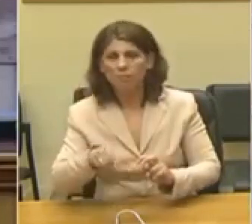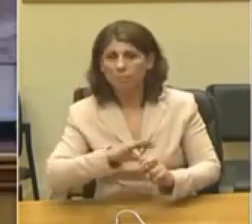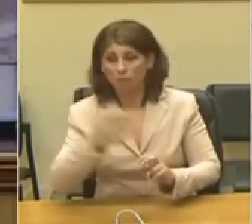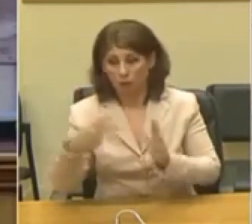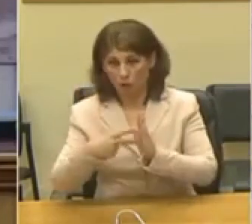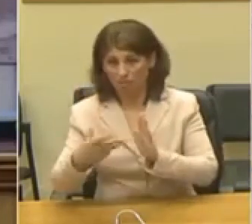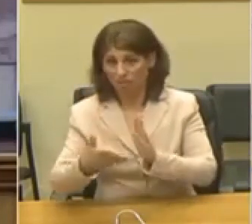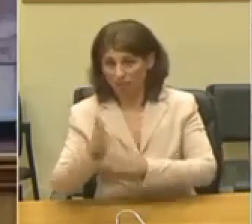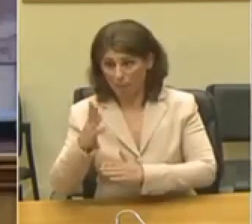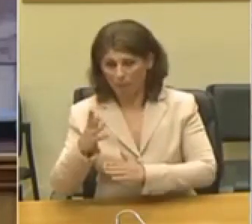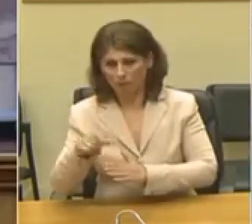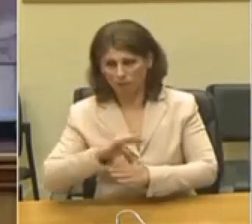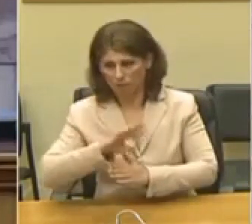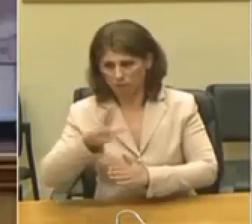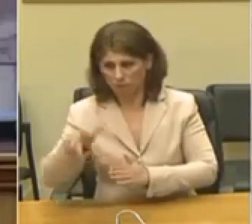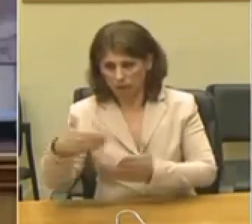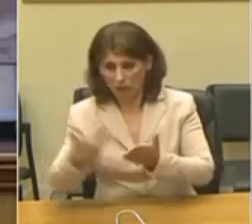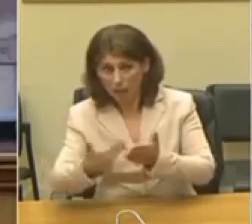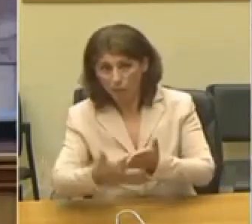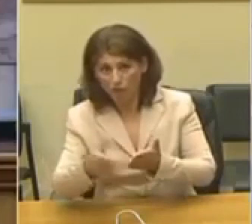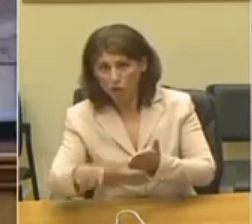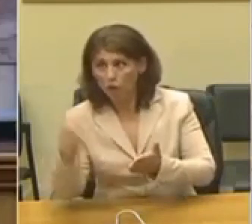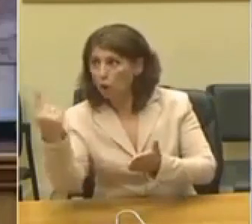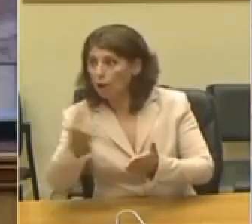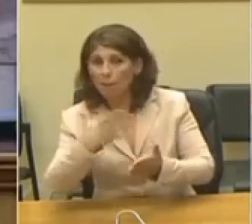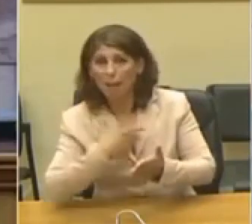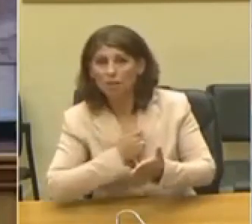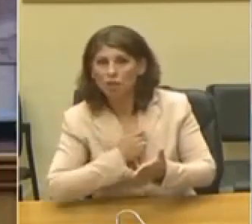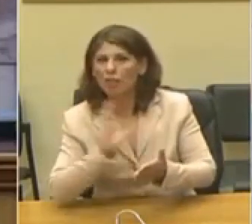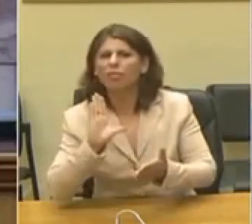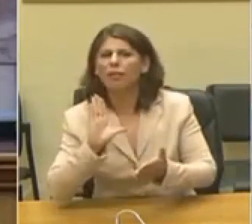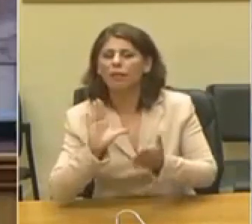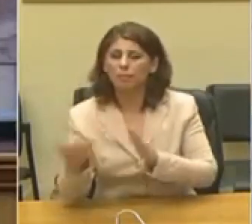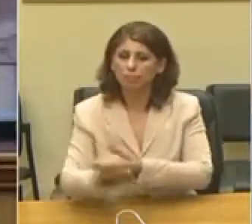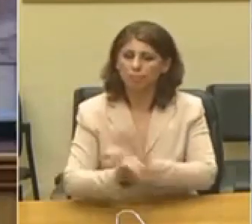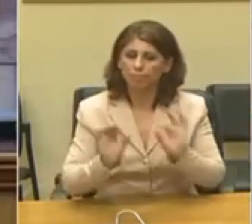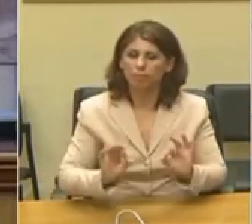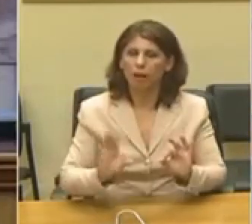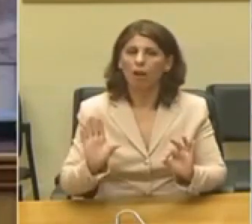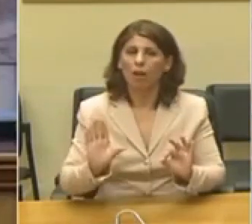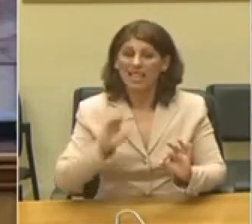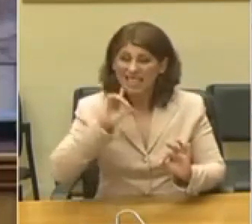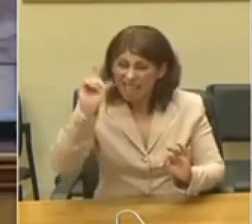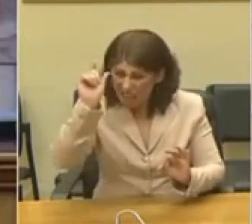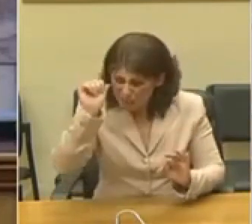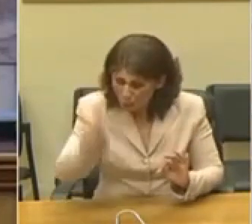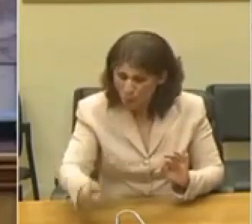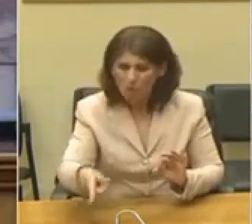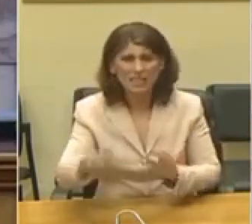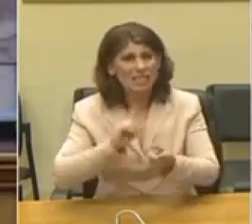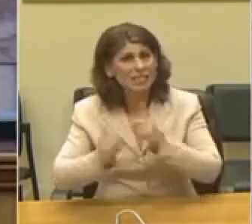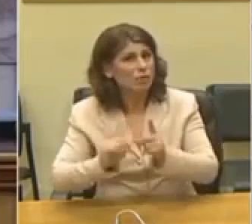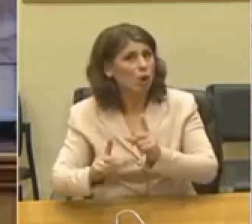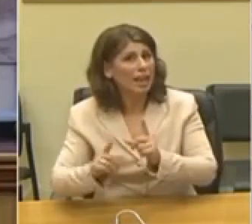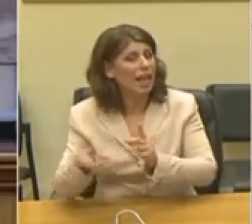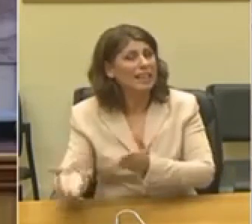να αποδείξουν ότι η εμπιστοσύνη, το κλίμα εμπιστοσύνης δεν έχει επανέλθει. Είναι και η ίδια η συμφωνία η οποία